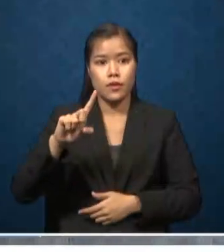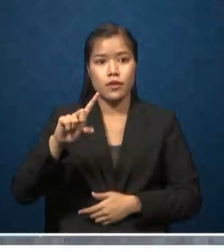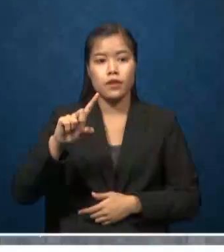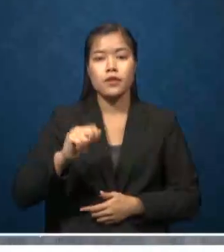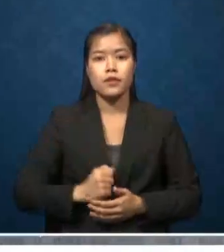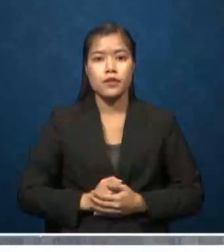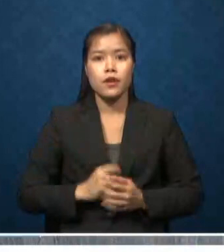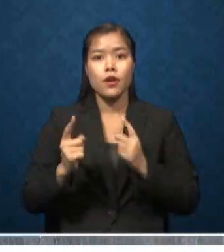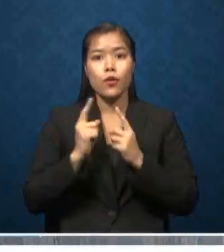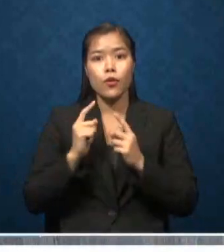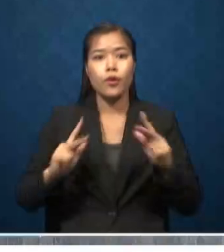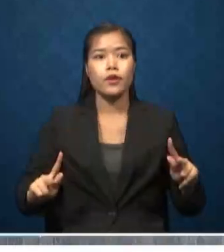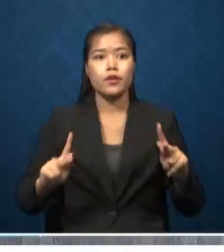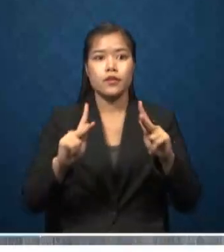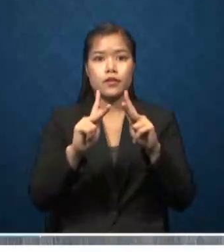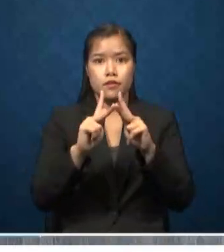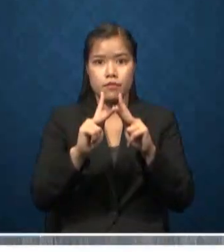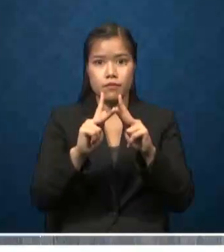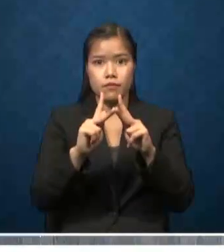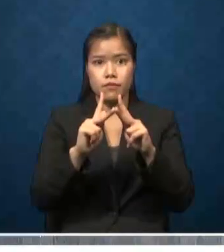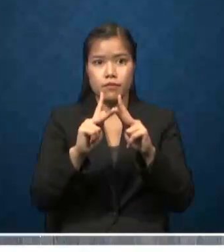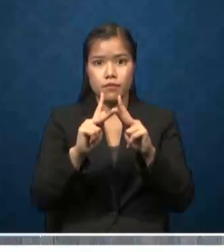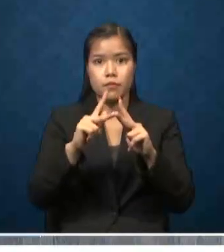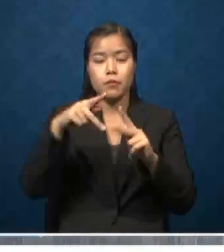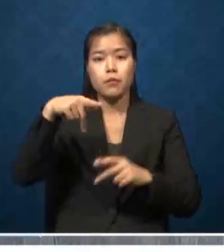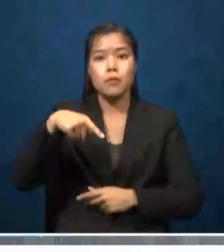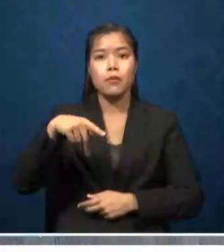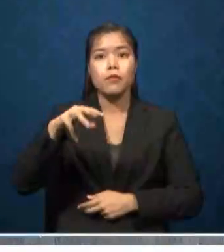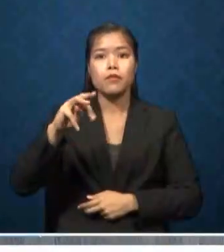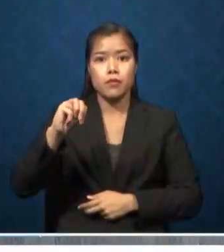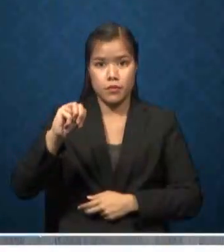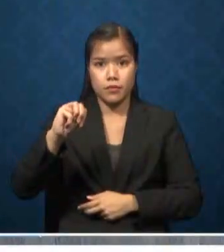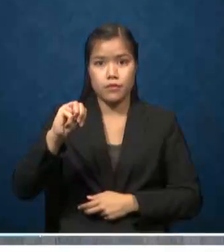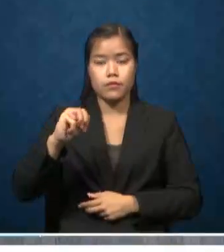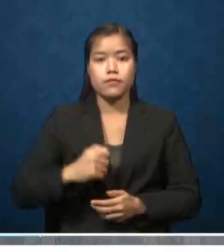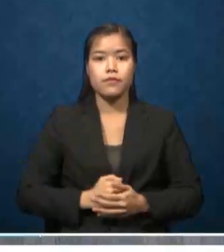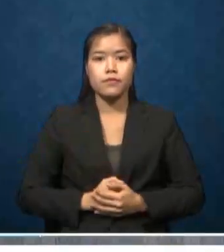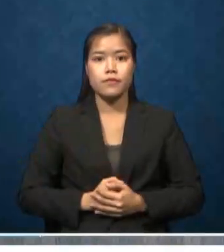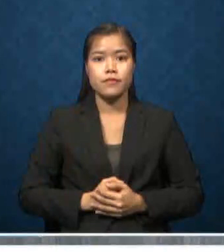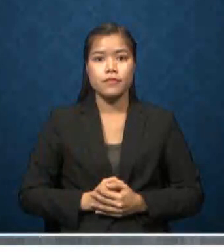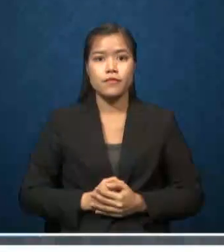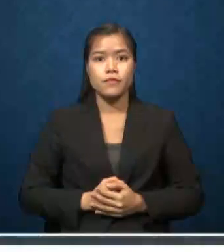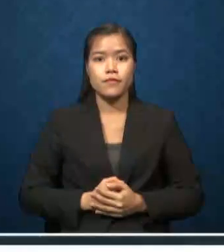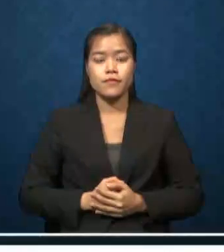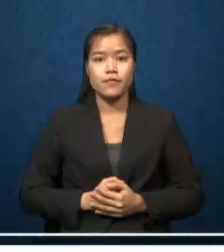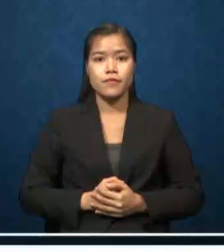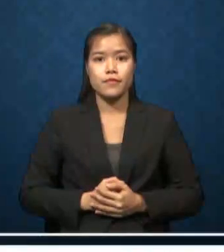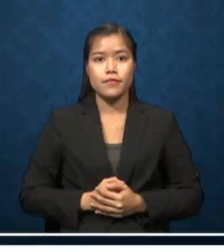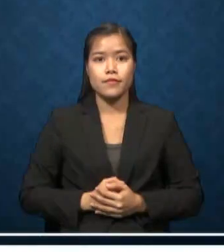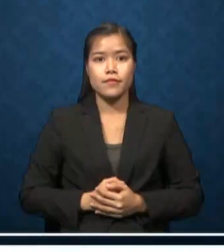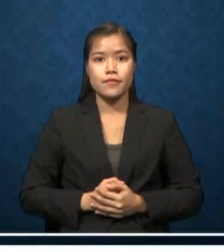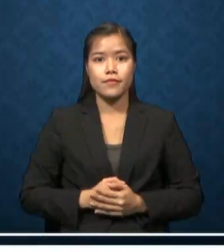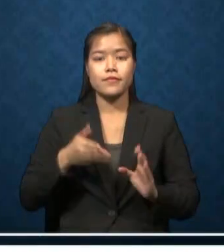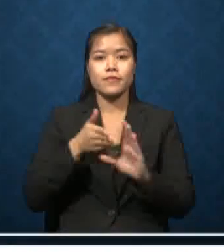งพัฒนาสังคมและความมั่นคงของมนุษย์ดังนี้ค่ะขอเปิดส